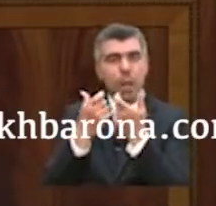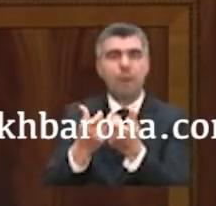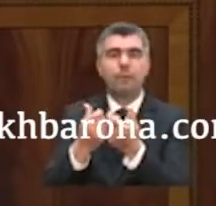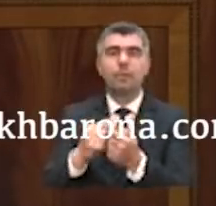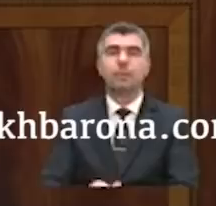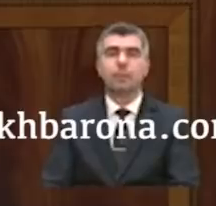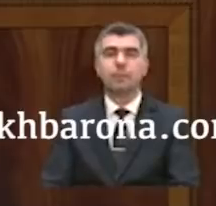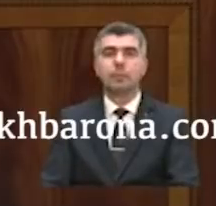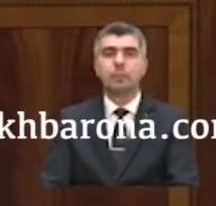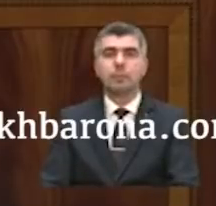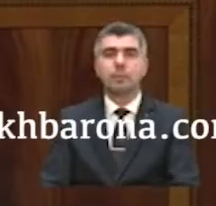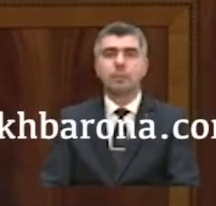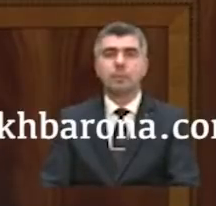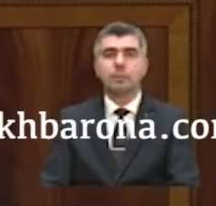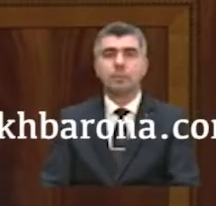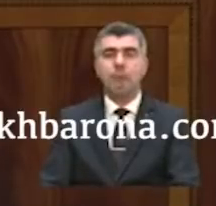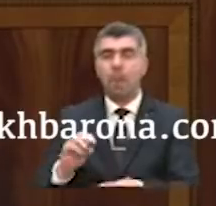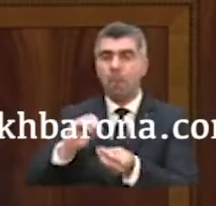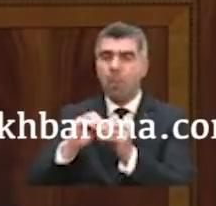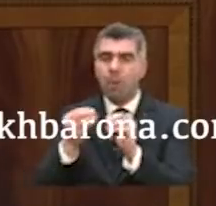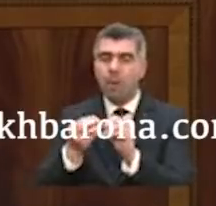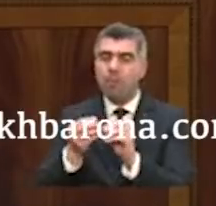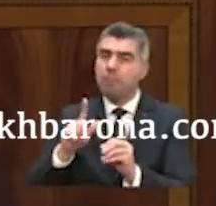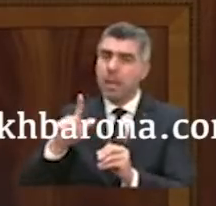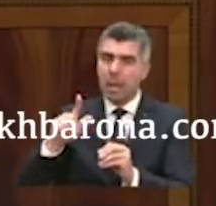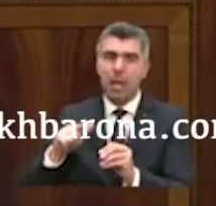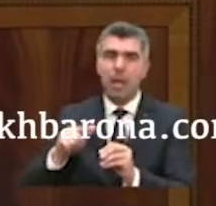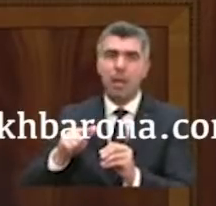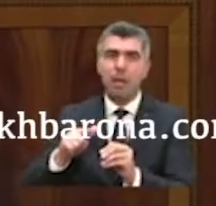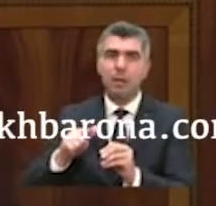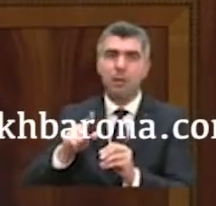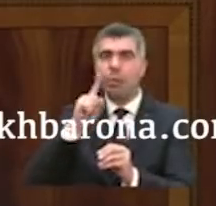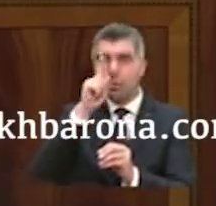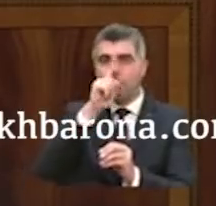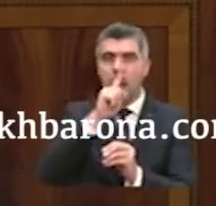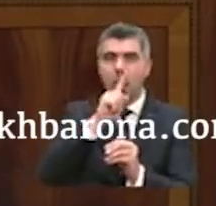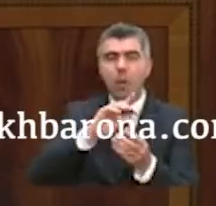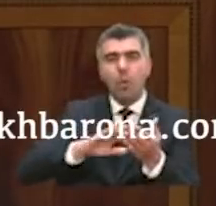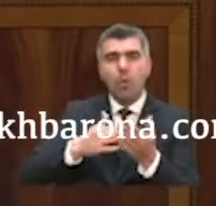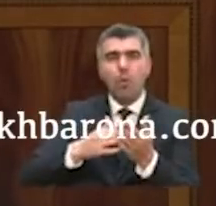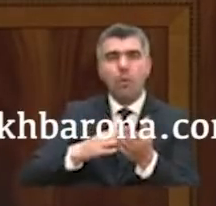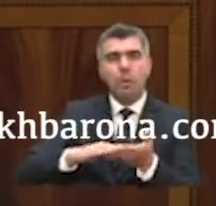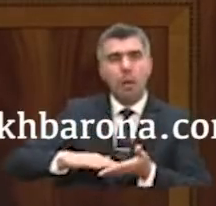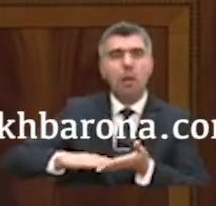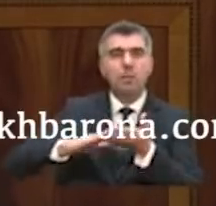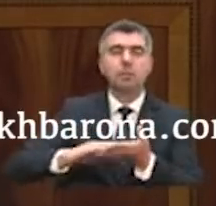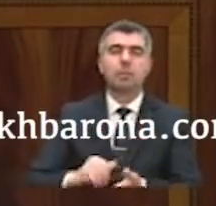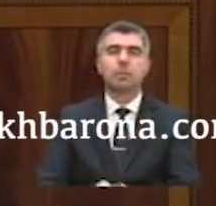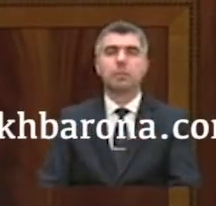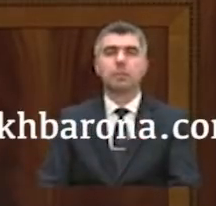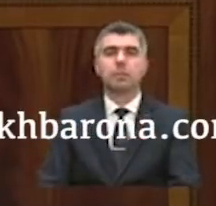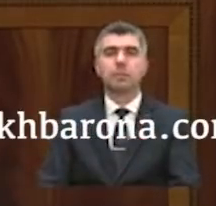أزمة كاينة وحنا قادرين عليها وغادي نخرجوا منها إن شاء الله.